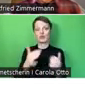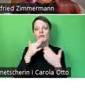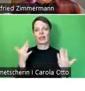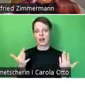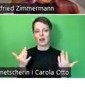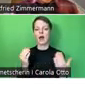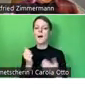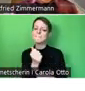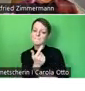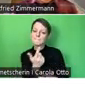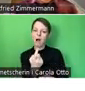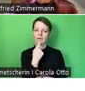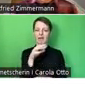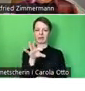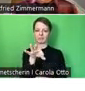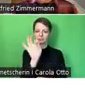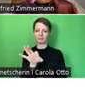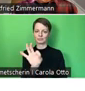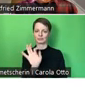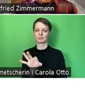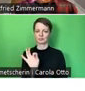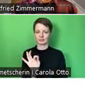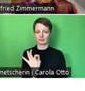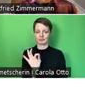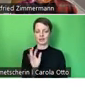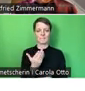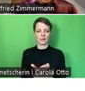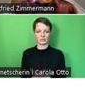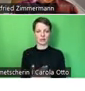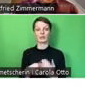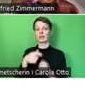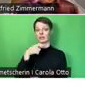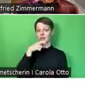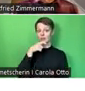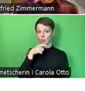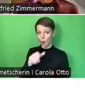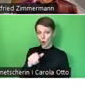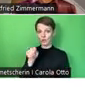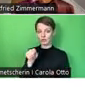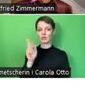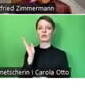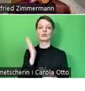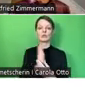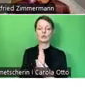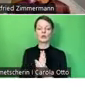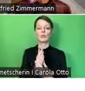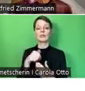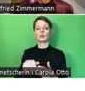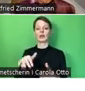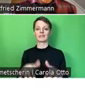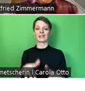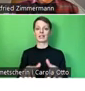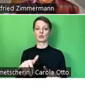paar Dinge herausgreifen und grundsätzlich zeigen, wie man in Word Dokumente nur per